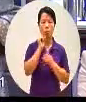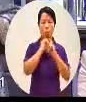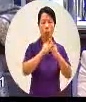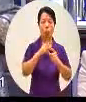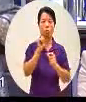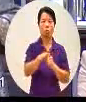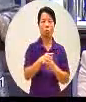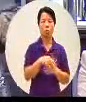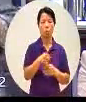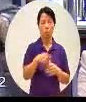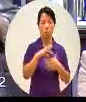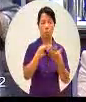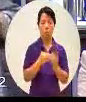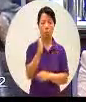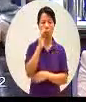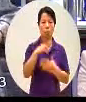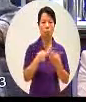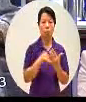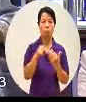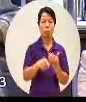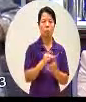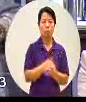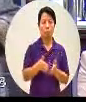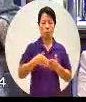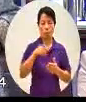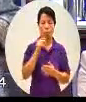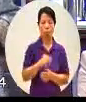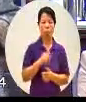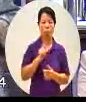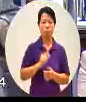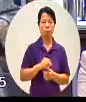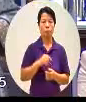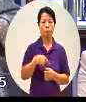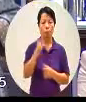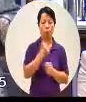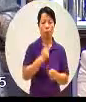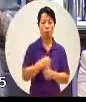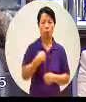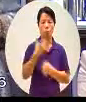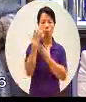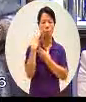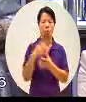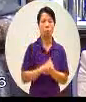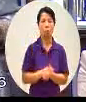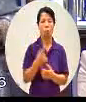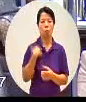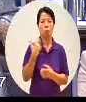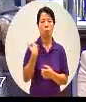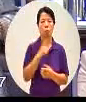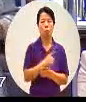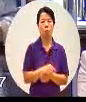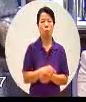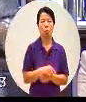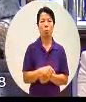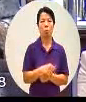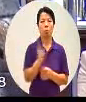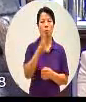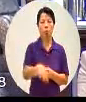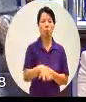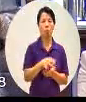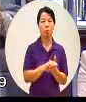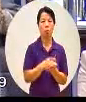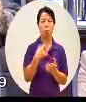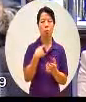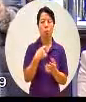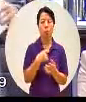是政策，政策性都是要安尼做，这我爱负责啊。所以讲我唔知多一个所在，我嘛希望讲，